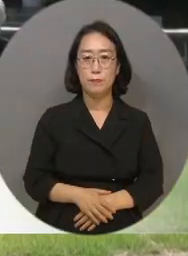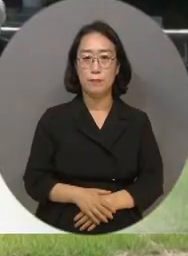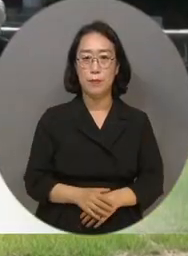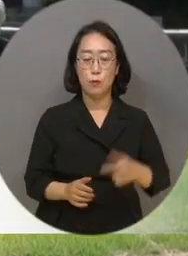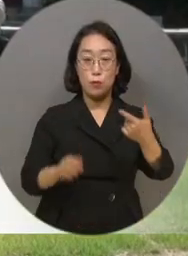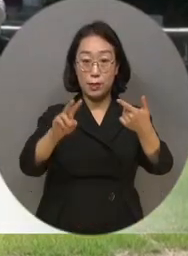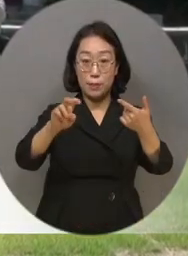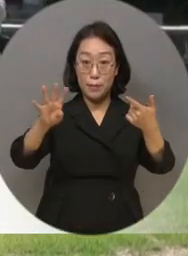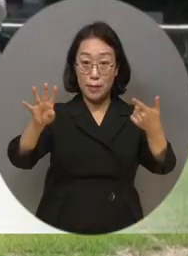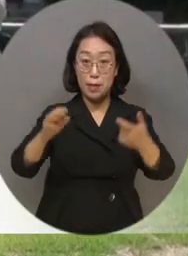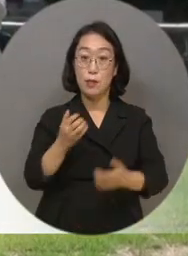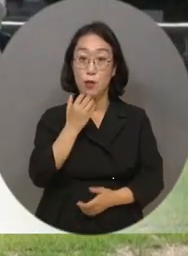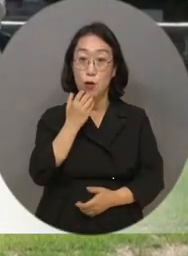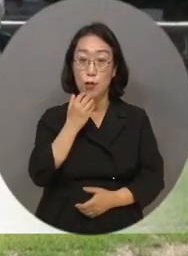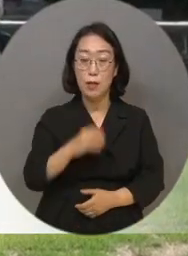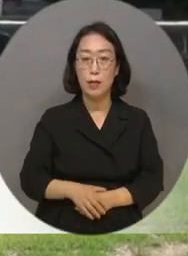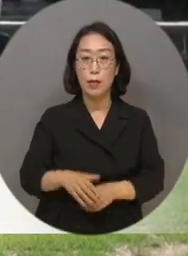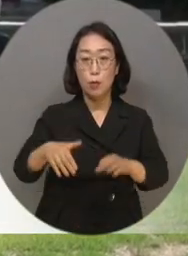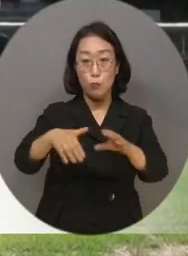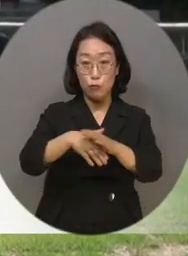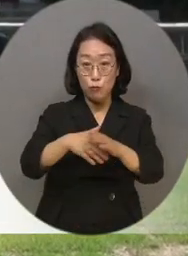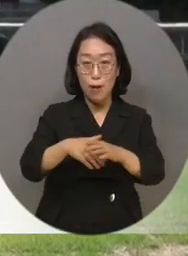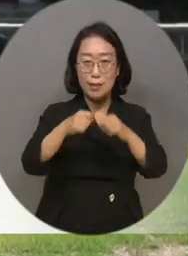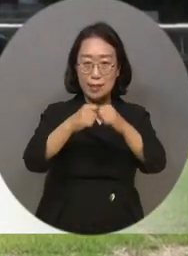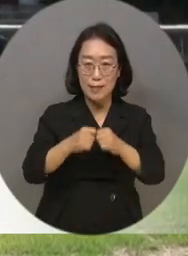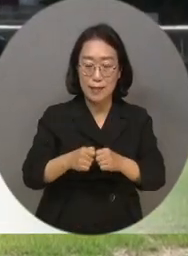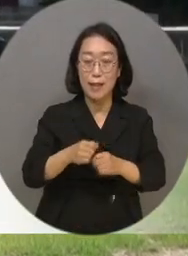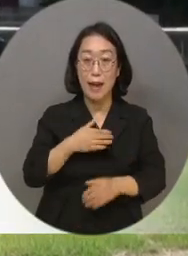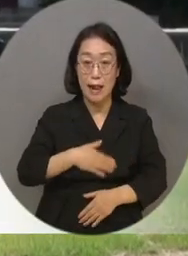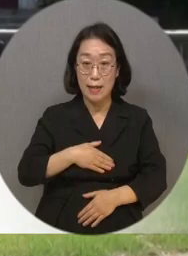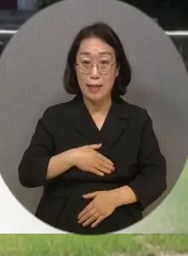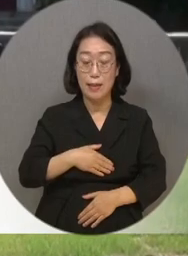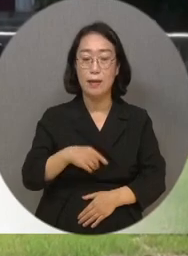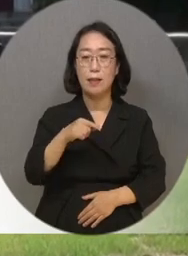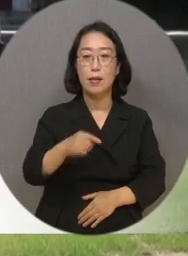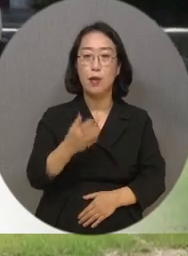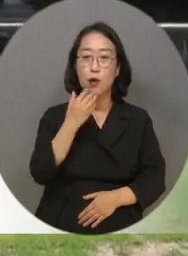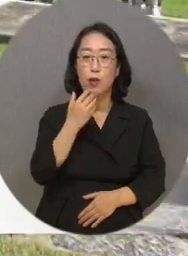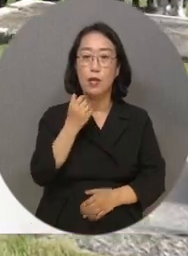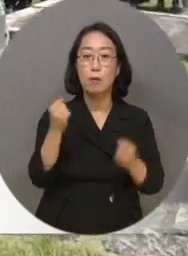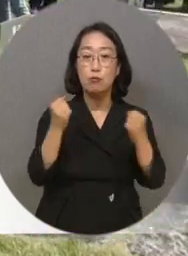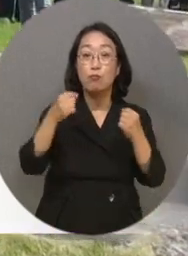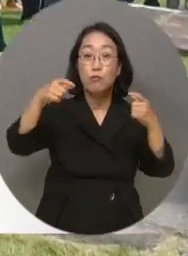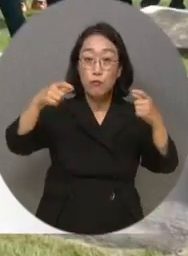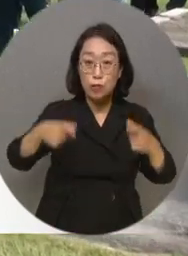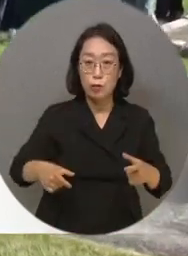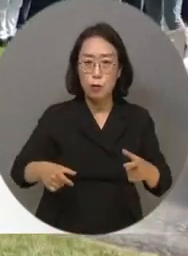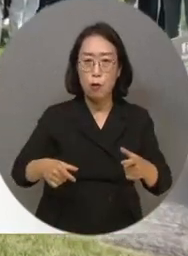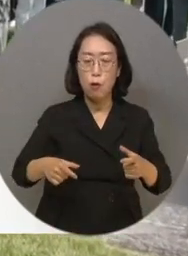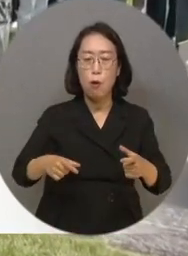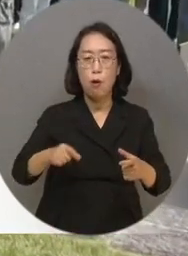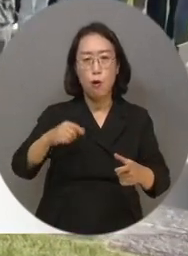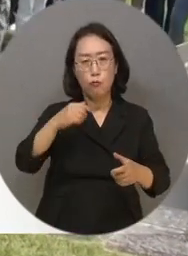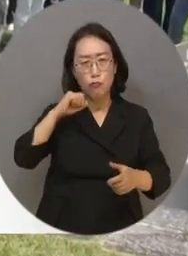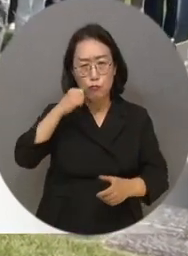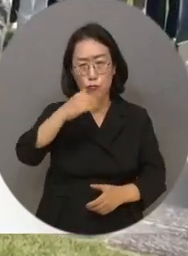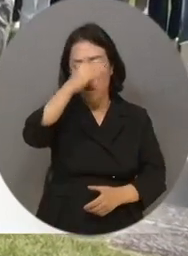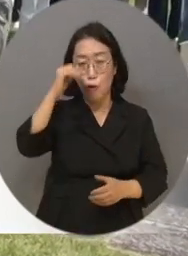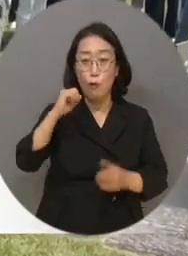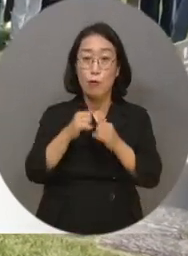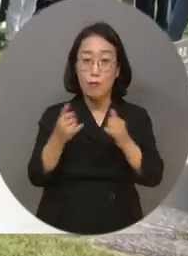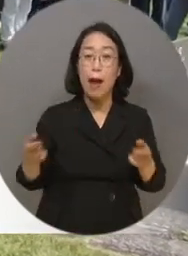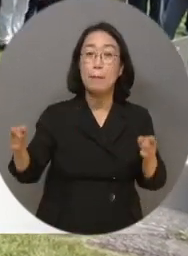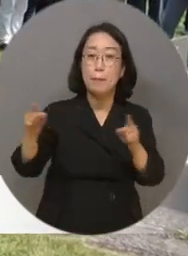24일 경기 문화유산 바로 알기 운동본부는 경기 북부 지역 문화 소외계층과 함께하는 문화탐방에